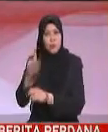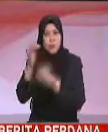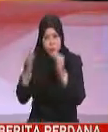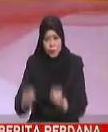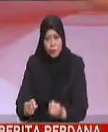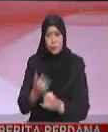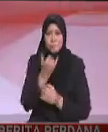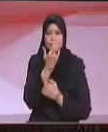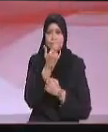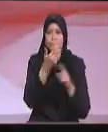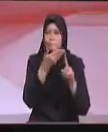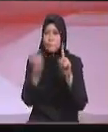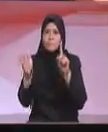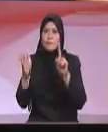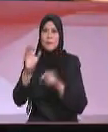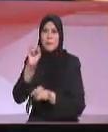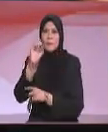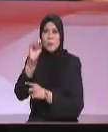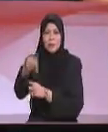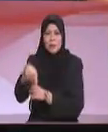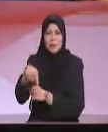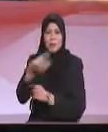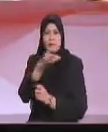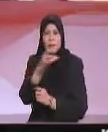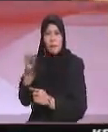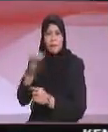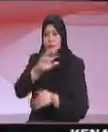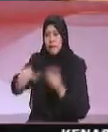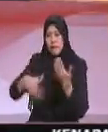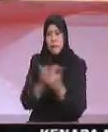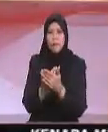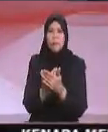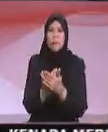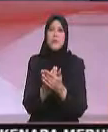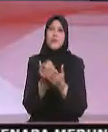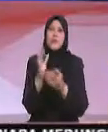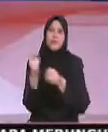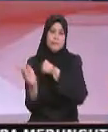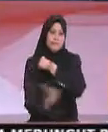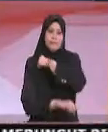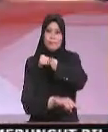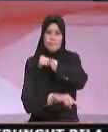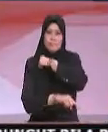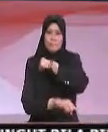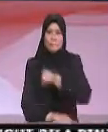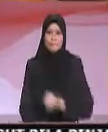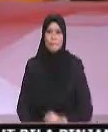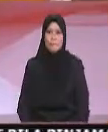pelbagai kesalahan ingkar arahan SOP dan kesemuanya telah dikompaun.